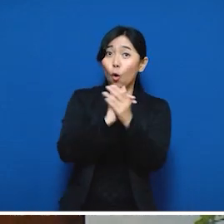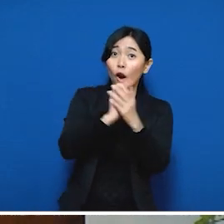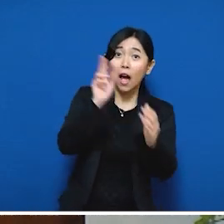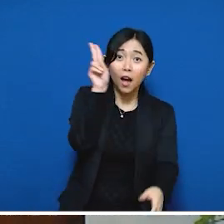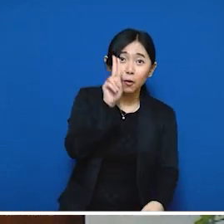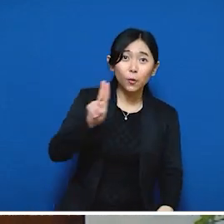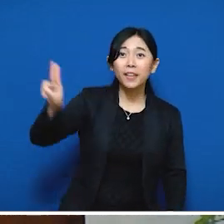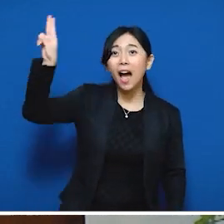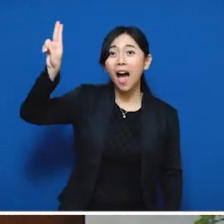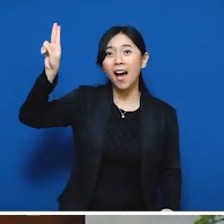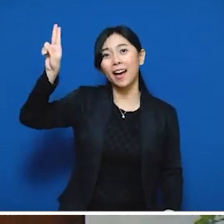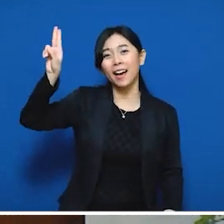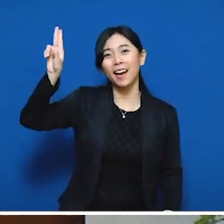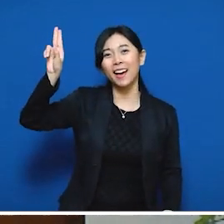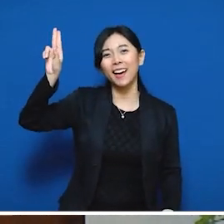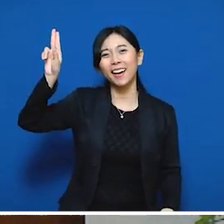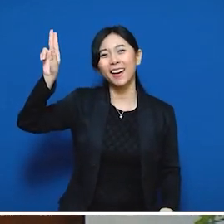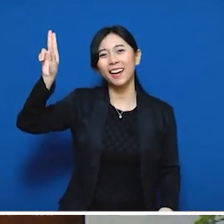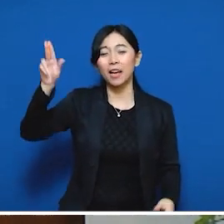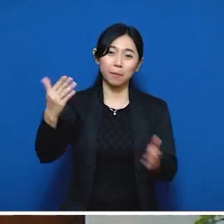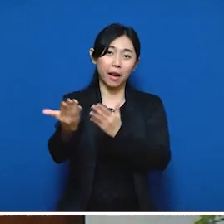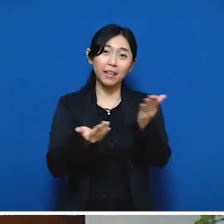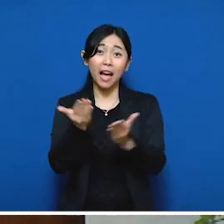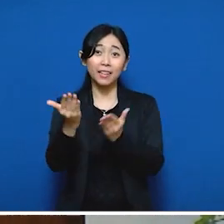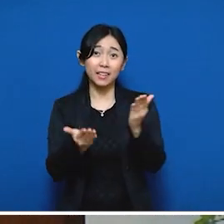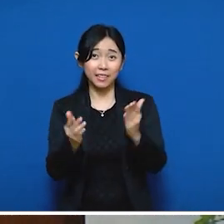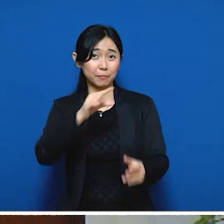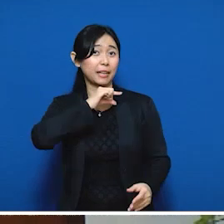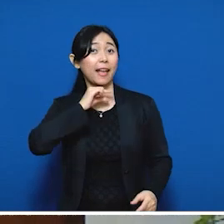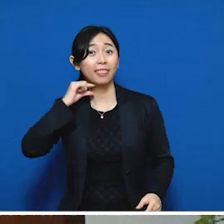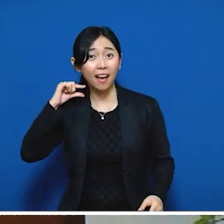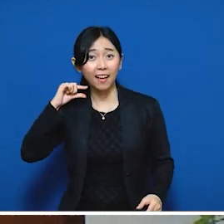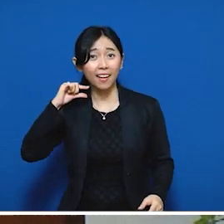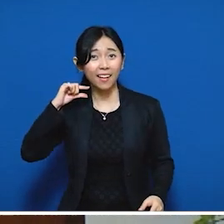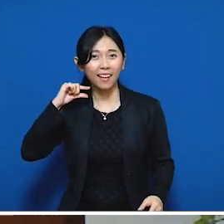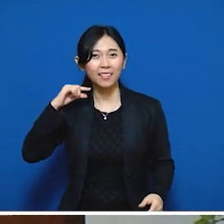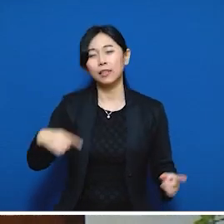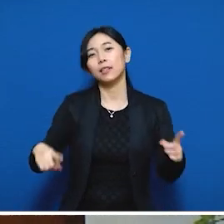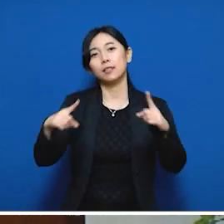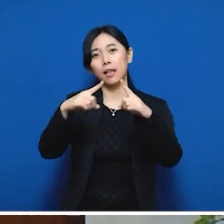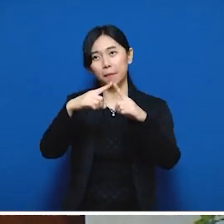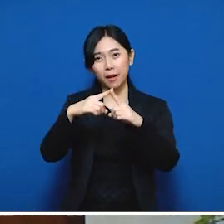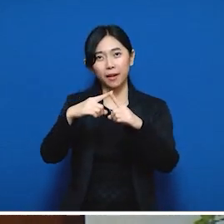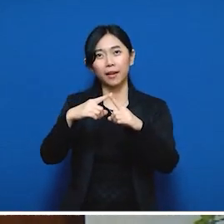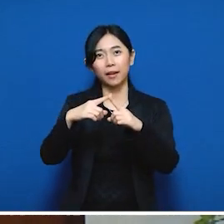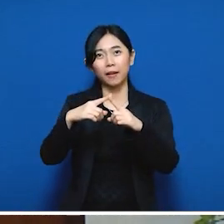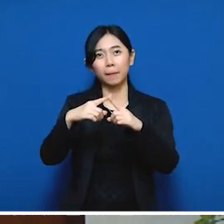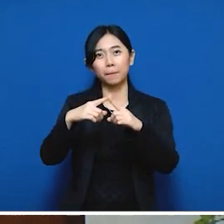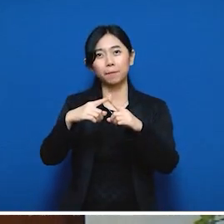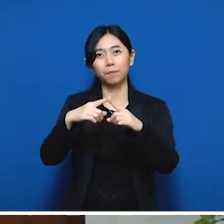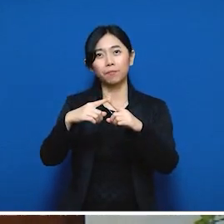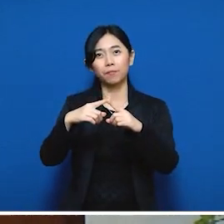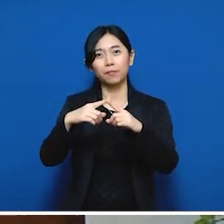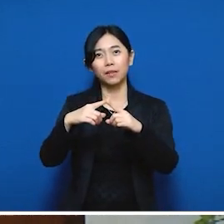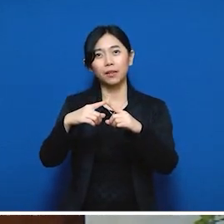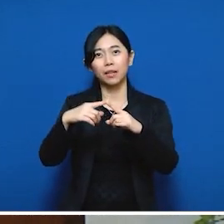kuliah, bisa melayani, dan sampai di ujung, ya, hampir